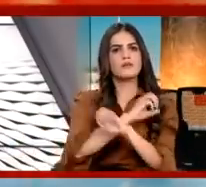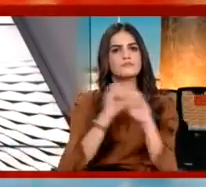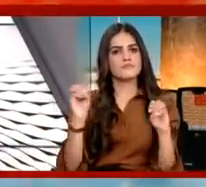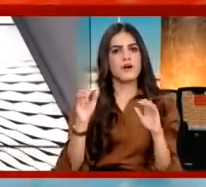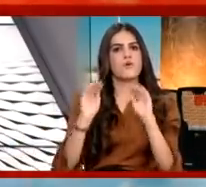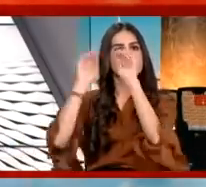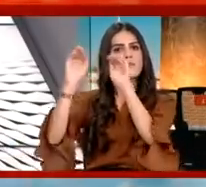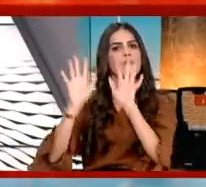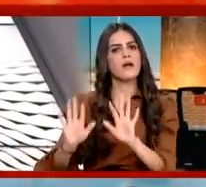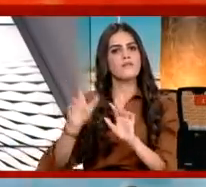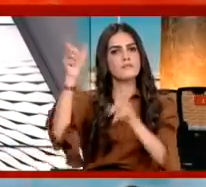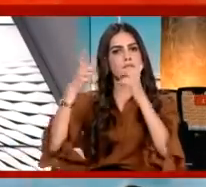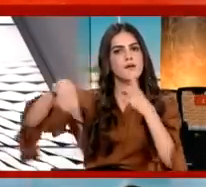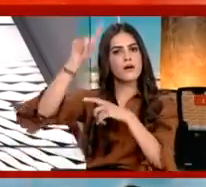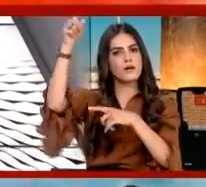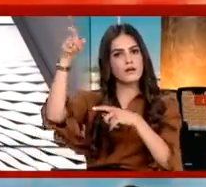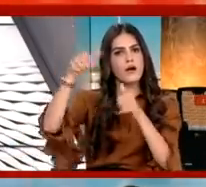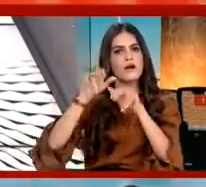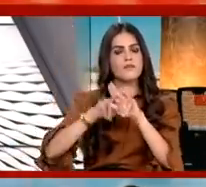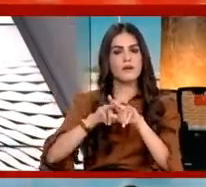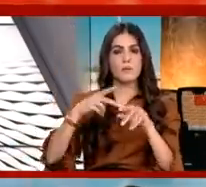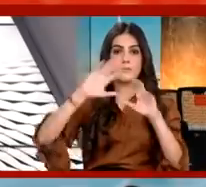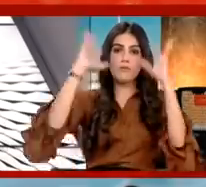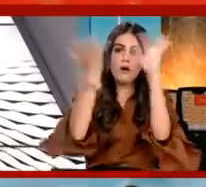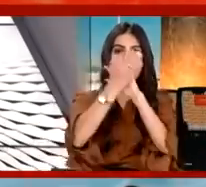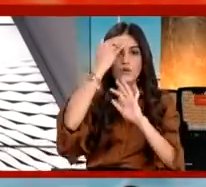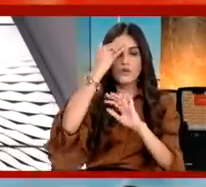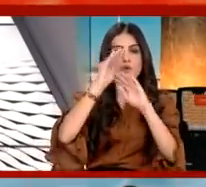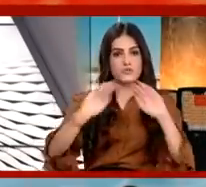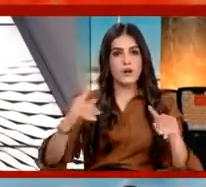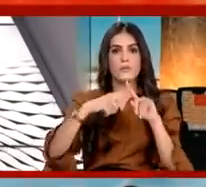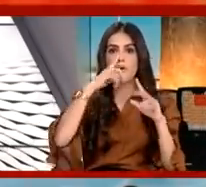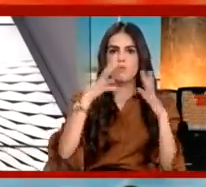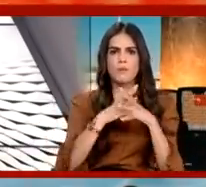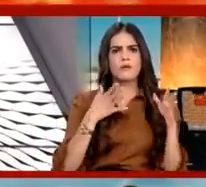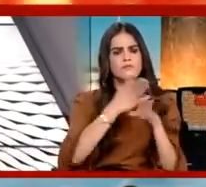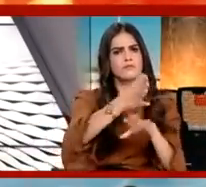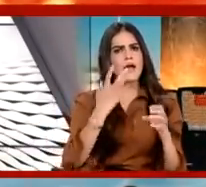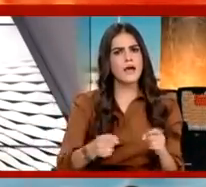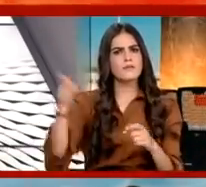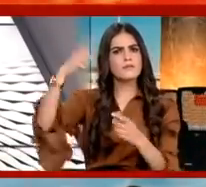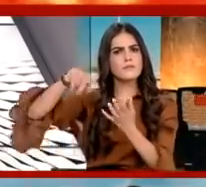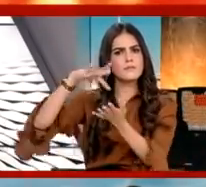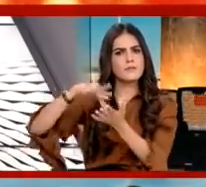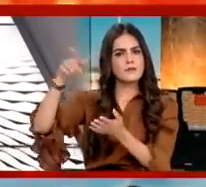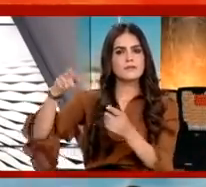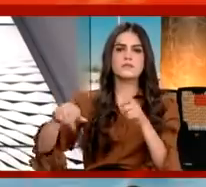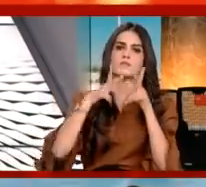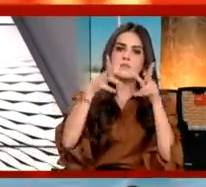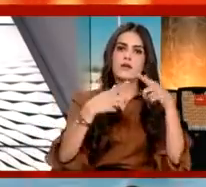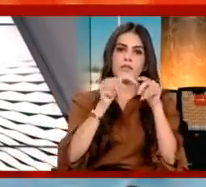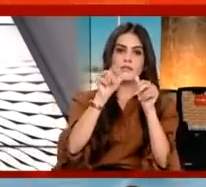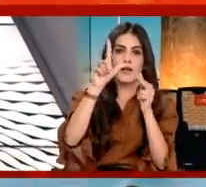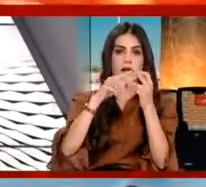तालिबान का समर्थन कर रहे हैं, जबकि दुनिया जानती है तालिबान बच्चों और महिलाओं के साथ कैसा व्यवहार कर रहा है। उन्होंने कहा, तालिबान